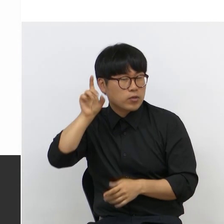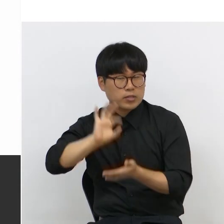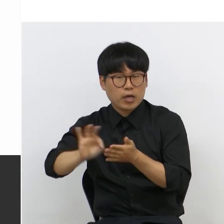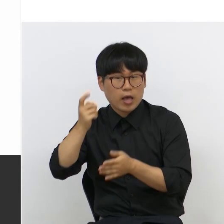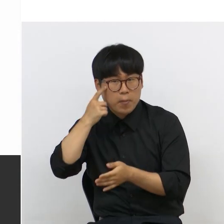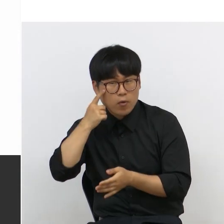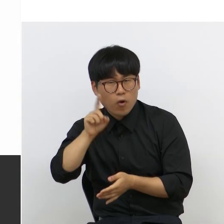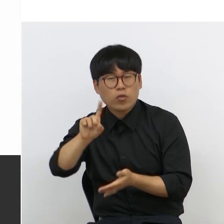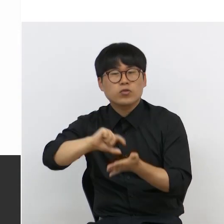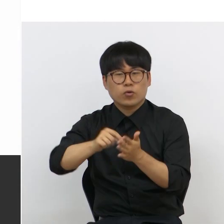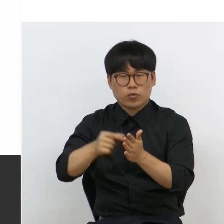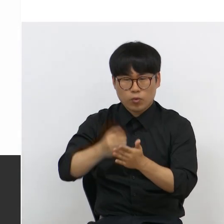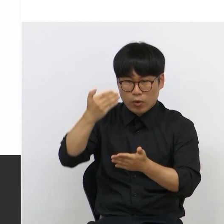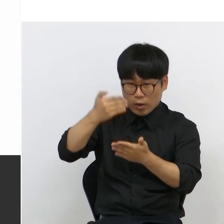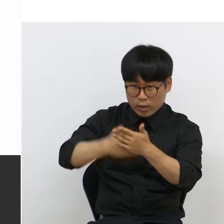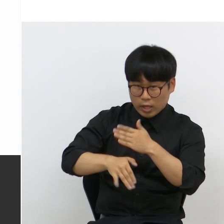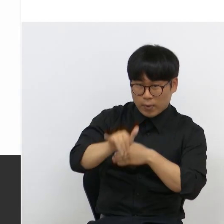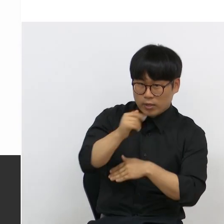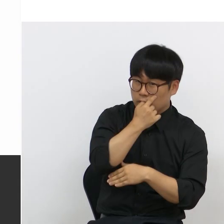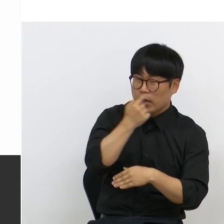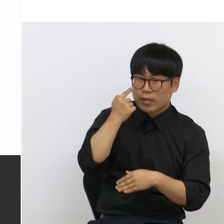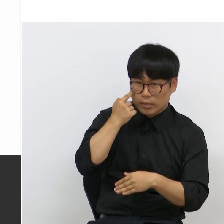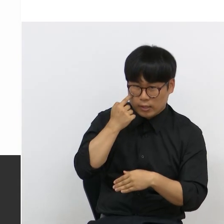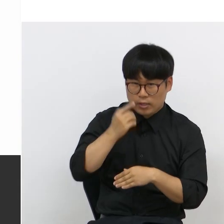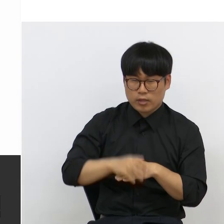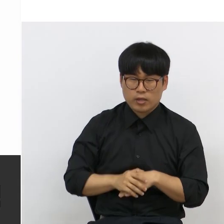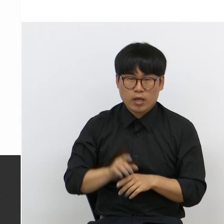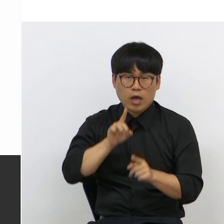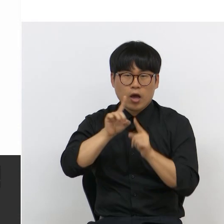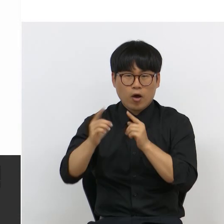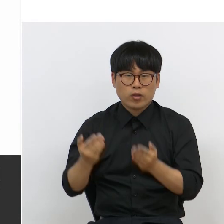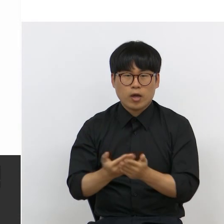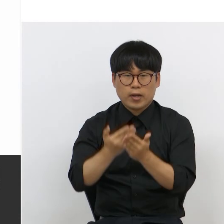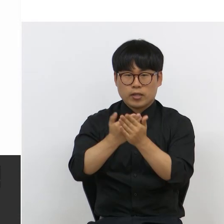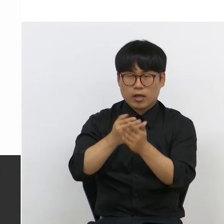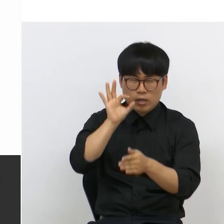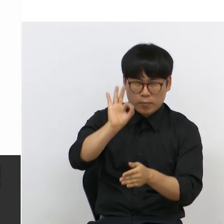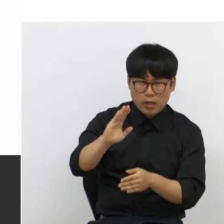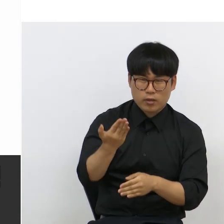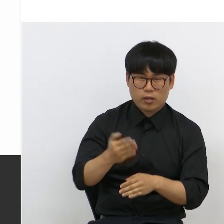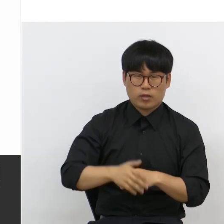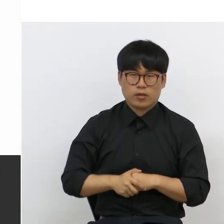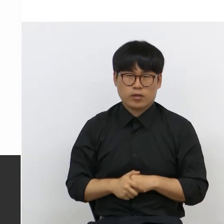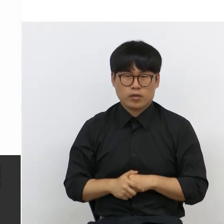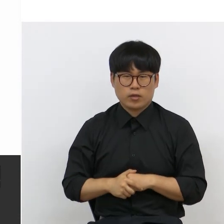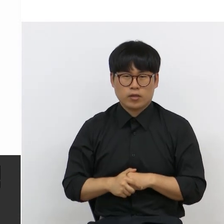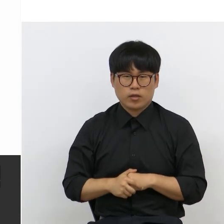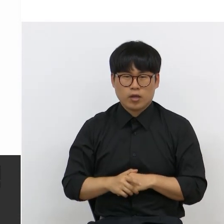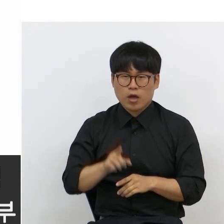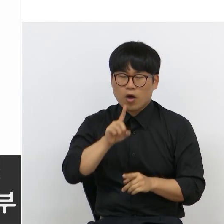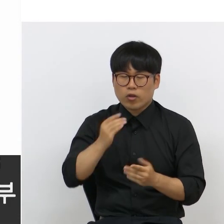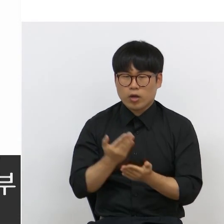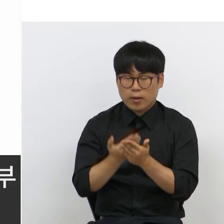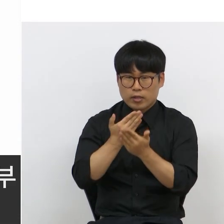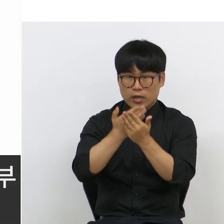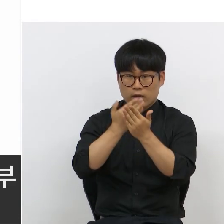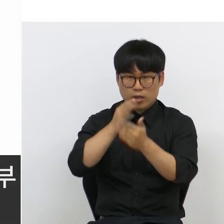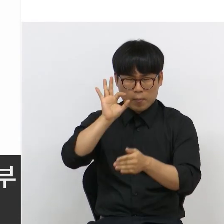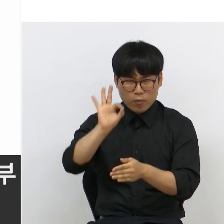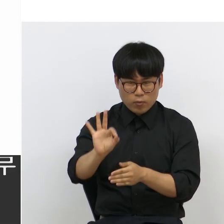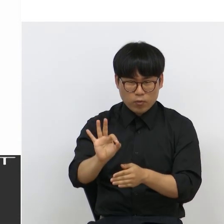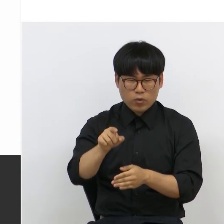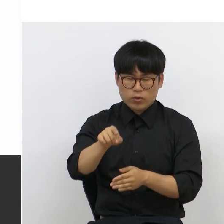정도 청력이 남아있다면 당연히 보청기를 써야 되고 언어 발달 여부를 지켜봐야 됩니다. 언어 발달 여부를 지켜봐서 언어 발달